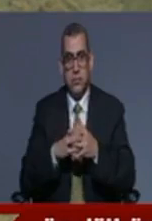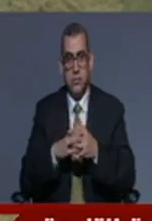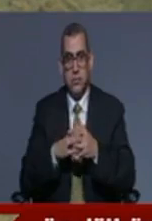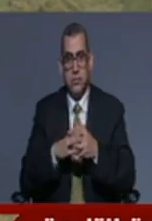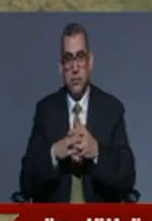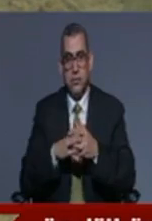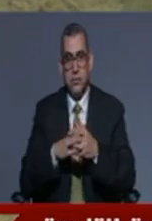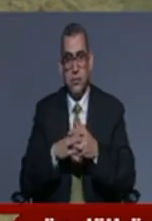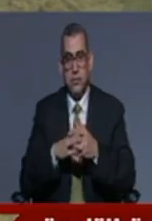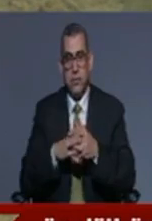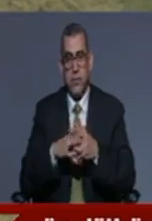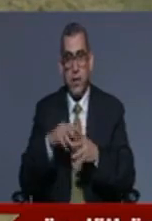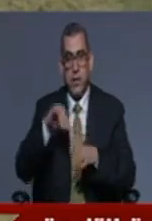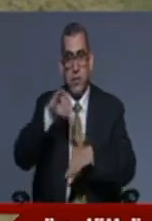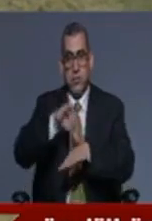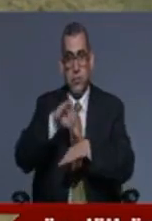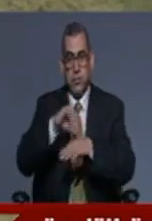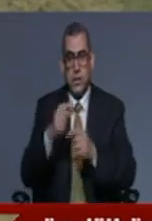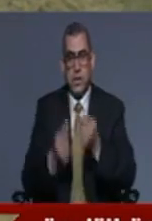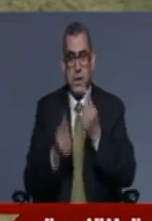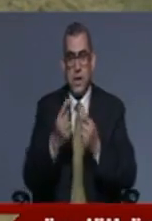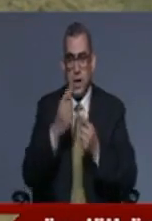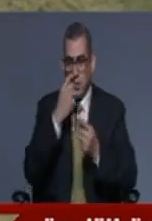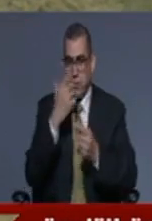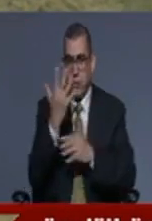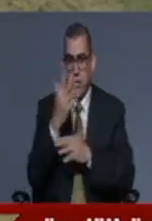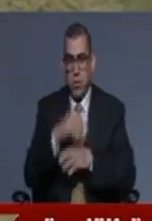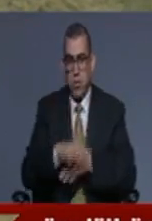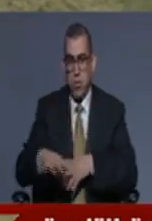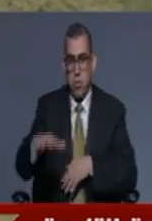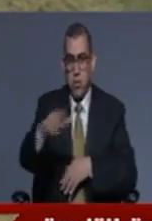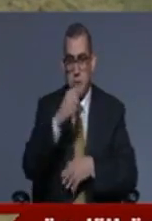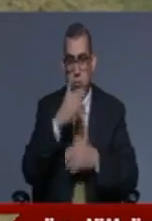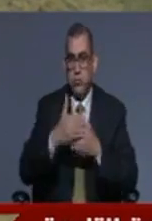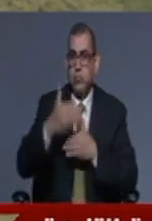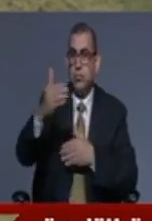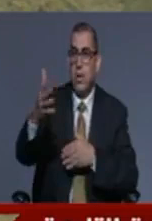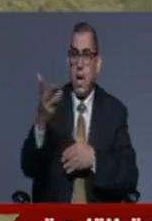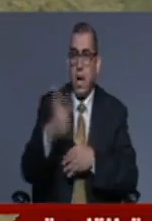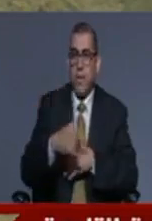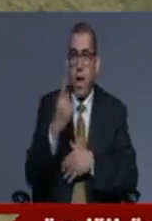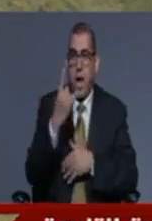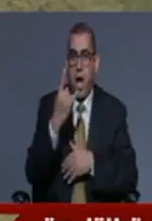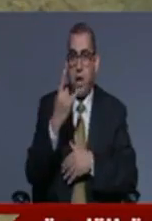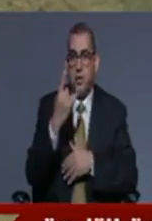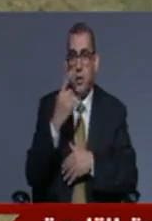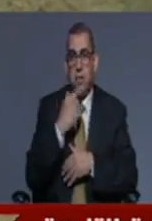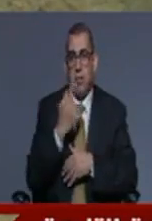في هذه الحديقة الوطنية التي تبعد 10 أو 15 دقيقة